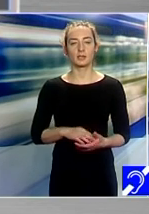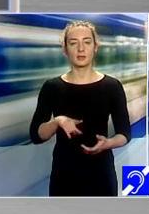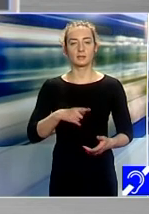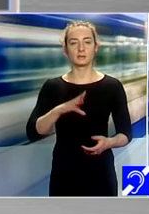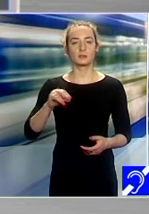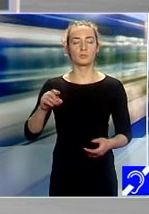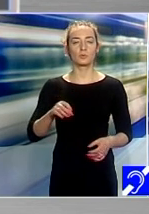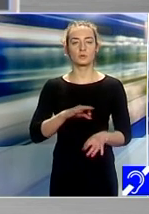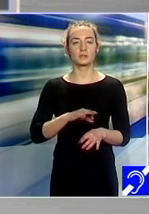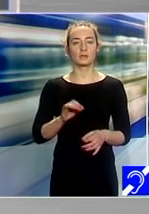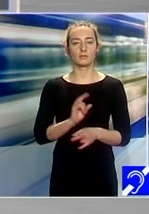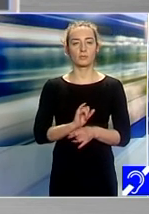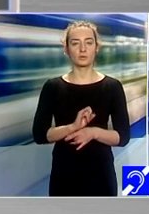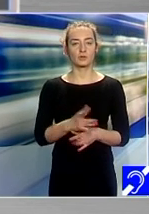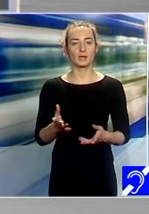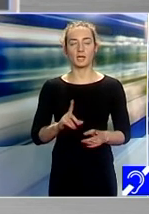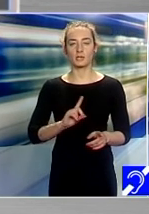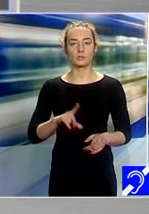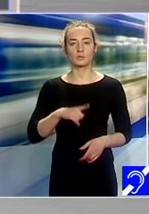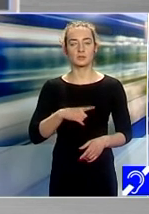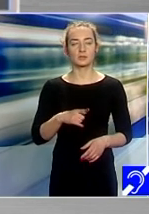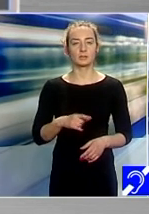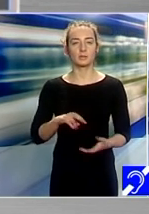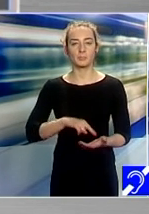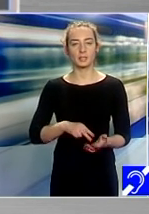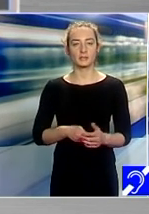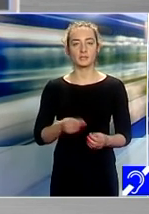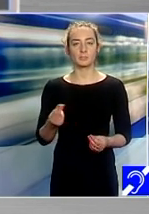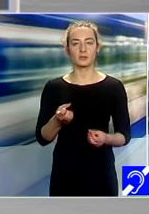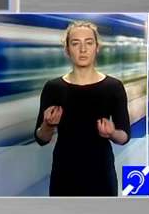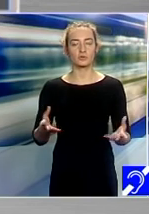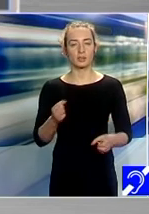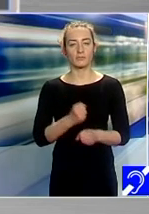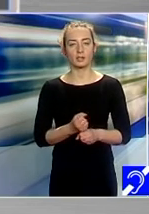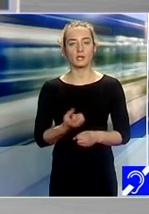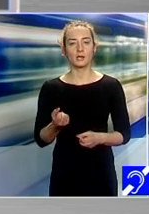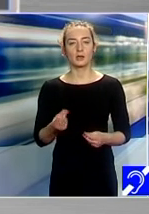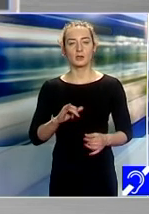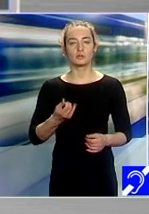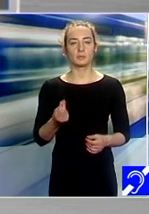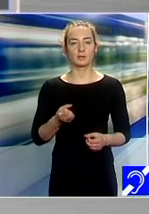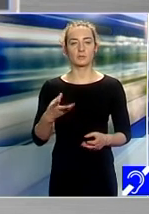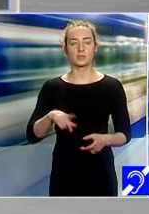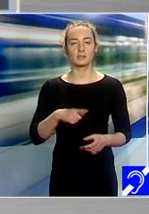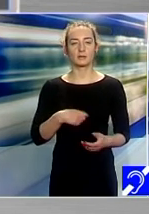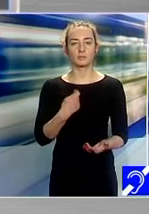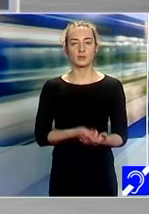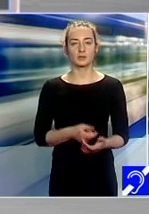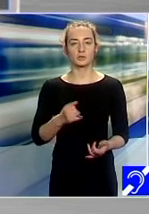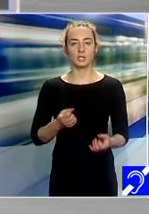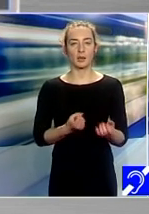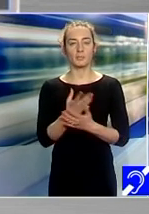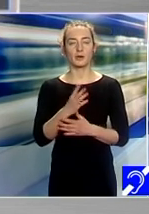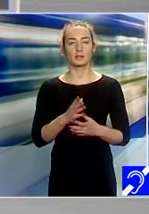foarte mulți funcționari care nu sunt pregătiți pentru ceea ce fac și pentru ce sunt plătiți și de aici apare